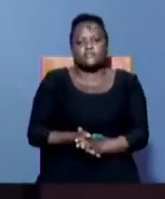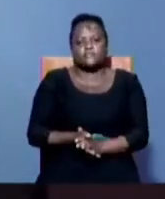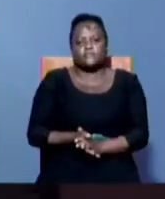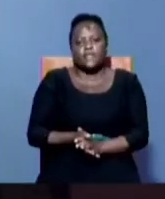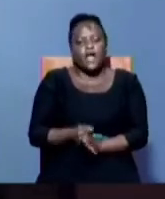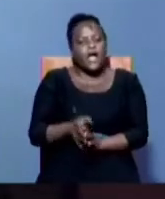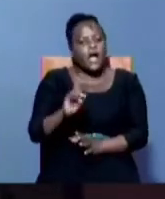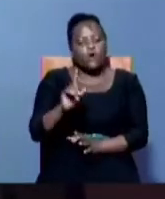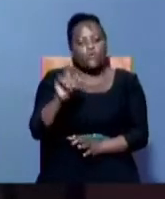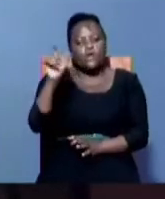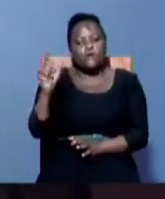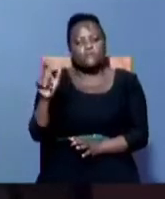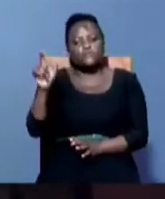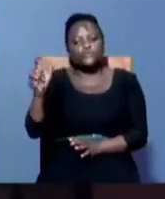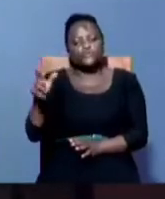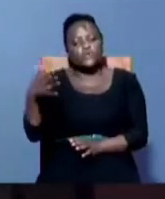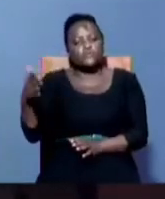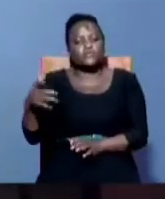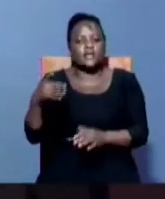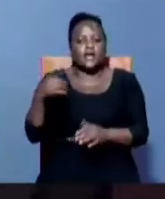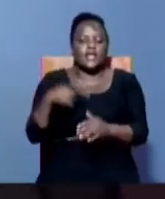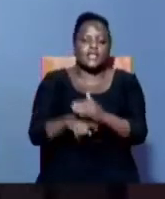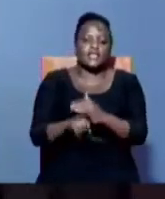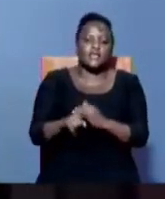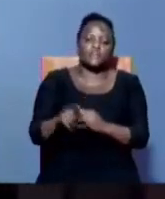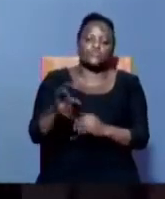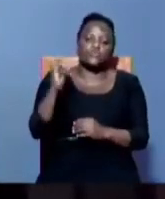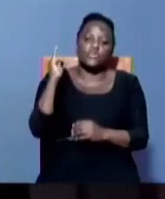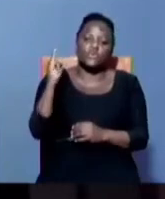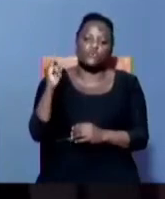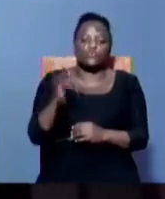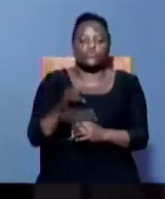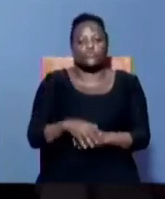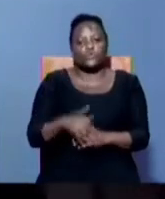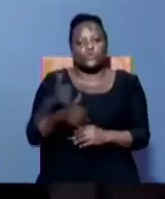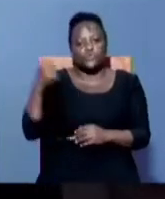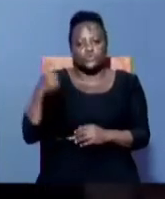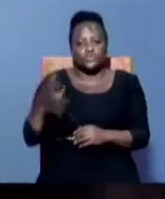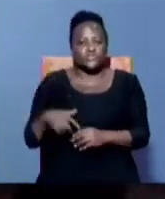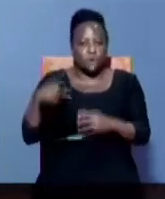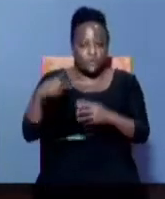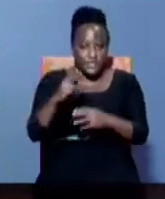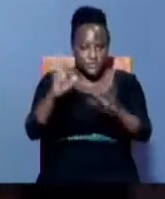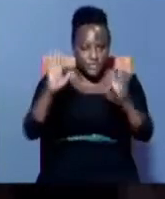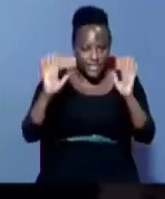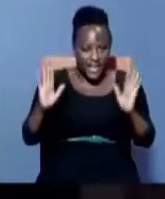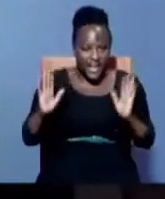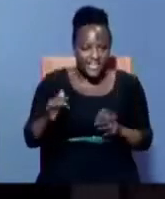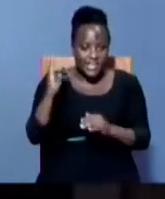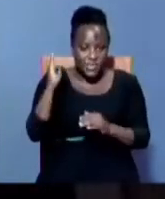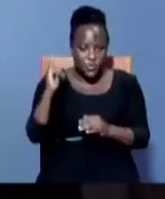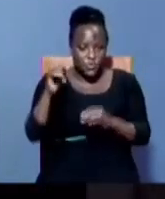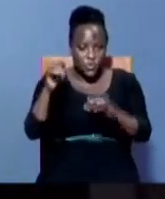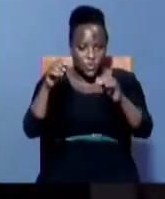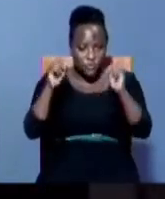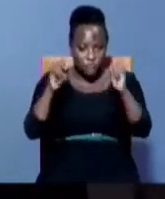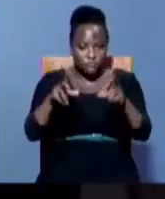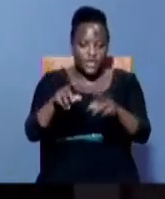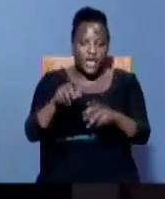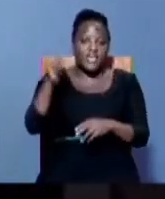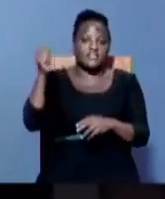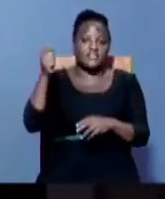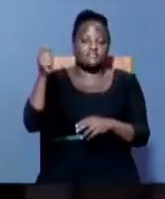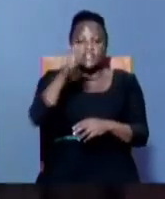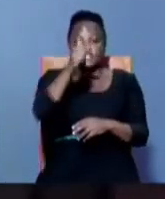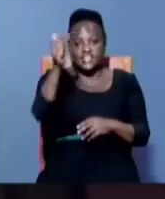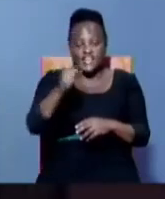anaenda kwenye ikuru ya nchi yetu. Hivi karibuni imezinduliwa, na tunamshukuru Bwana kwa taifa letu kwa amani kabisa, na ikazinduliwa.